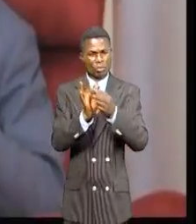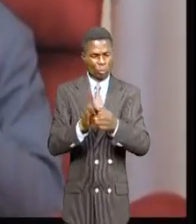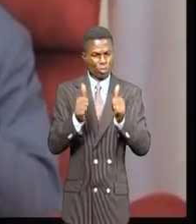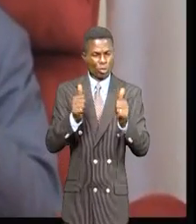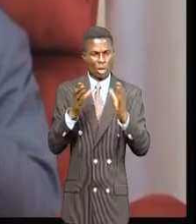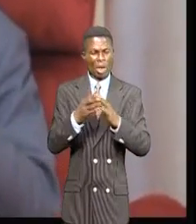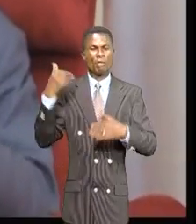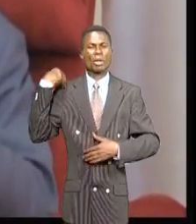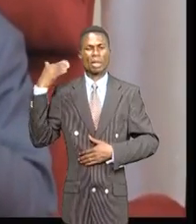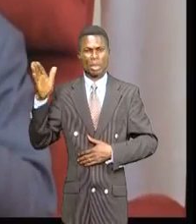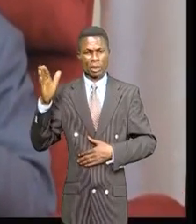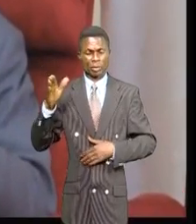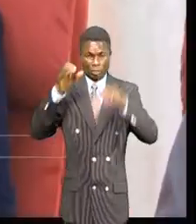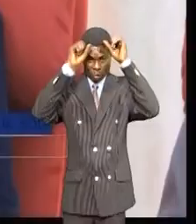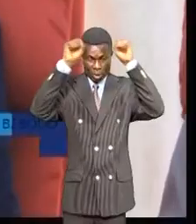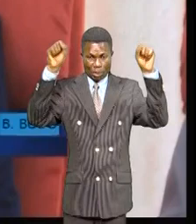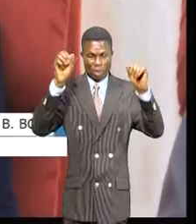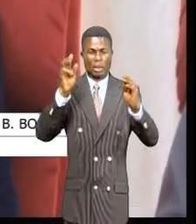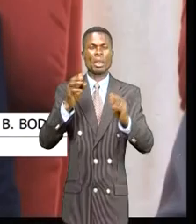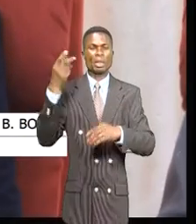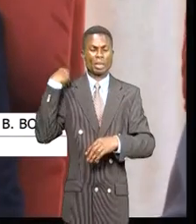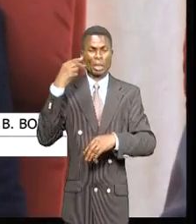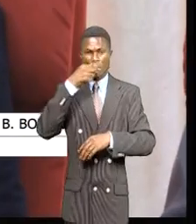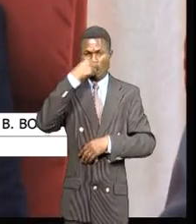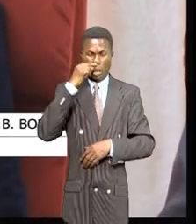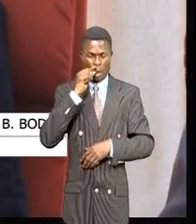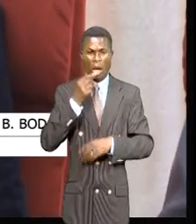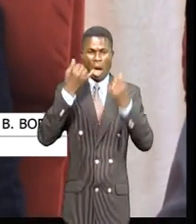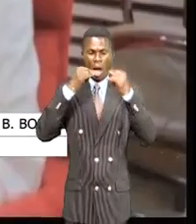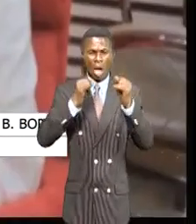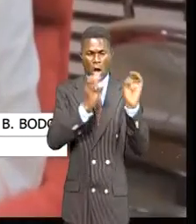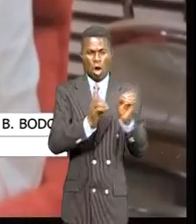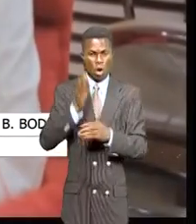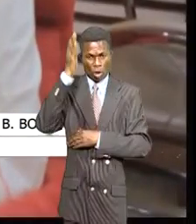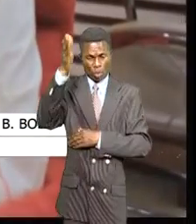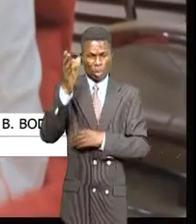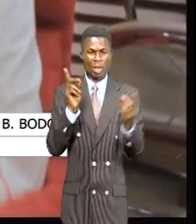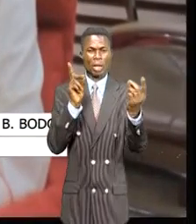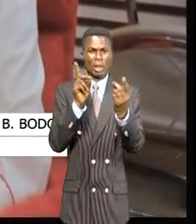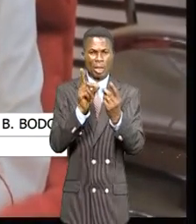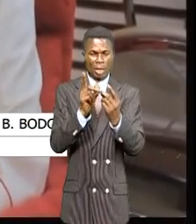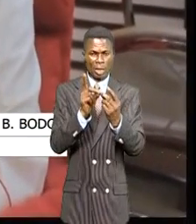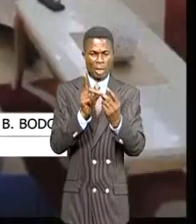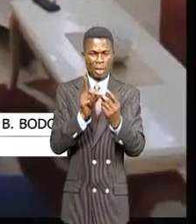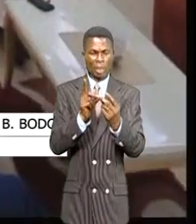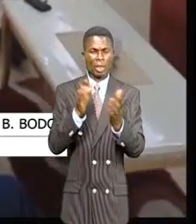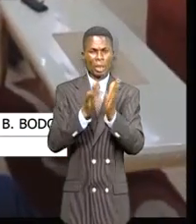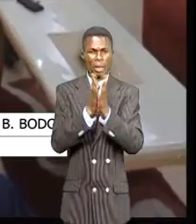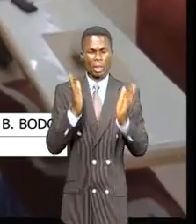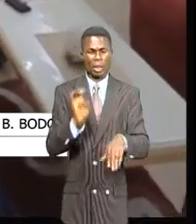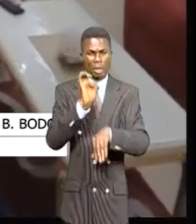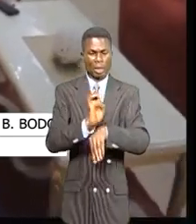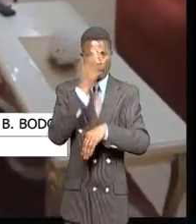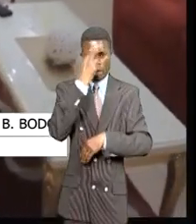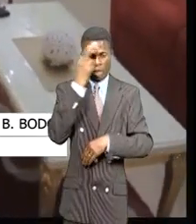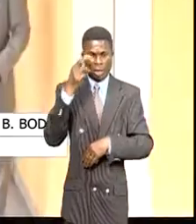pouvoir. Le président de l'Assemblée nationale a annoncé l'organisation prochaine d'une rencontre devant réunir les chrétiens catholiques